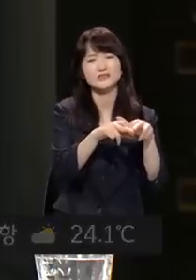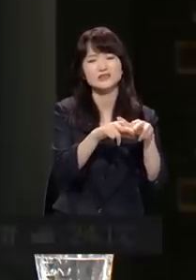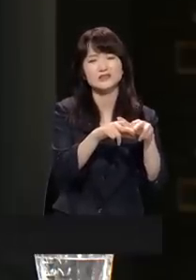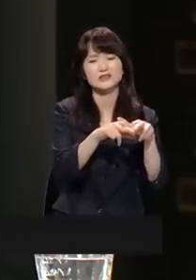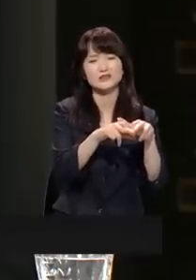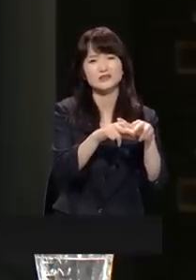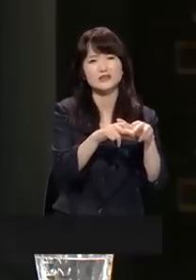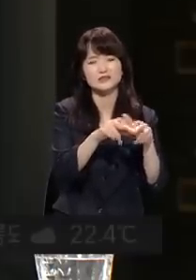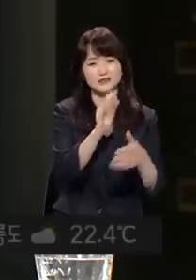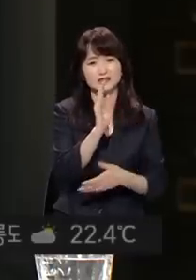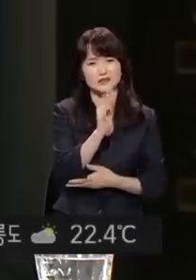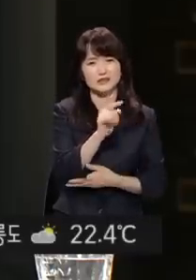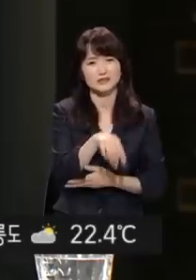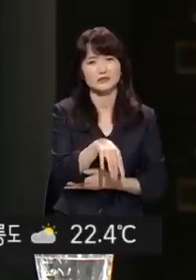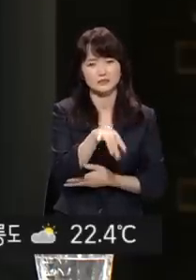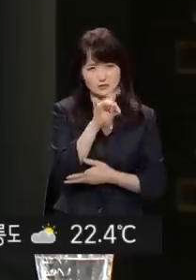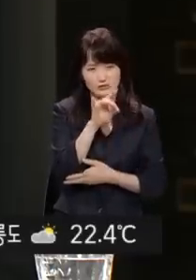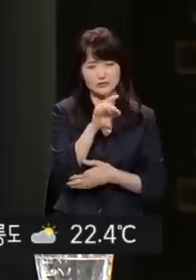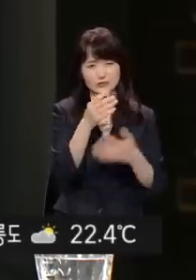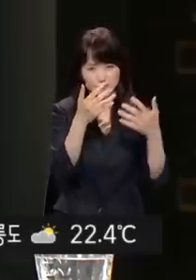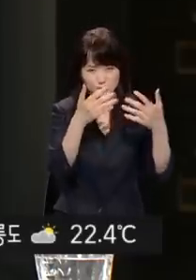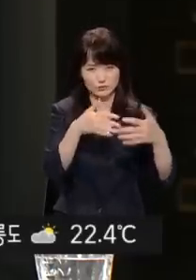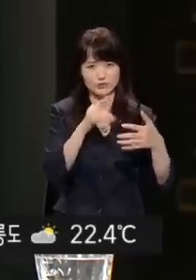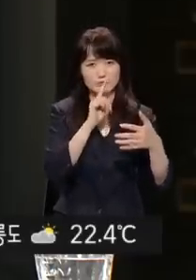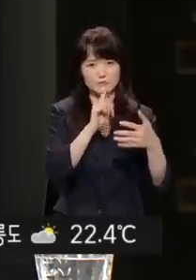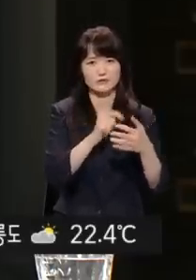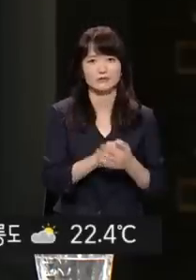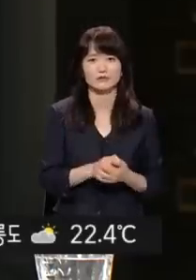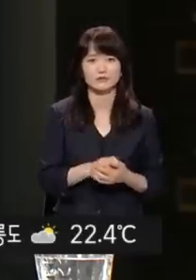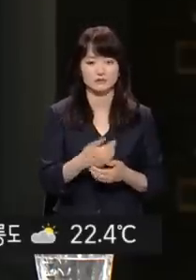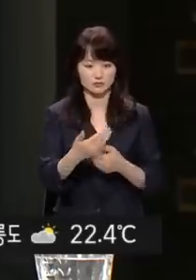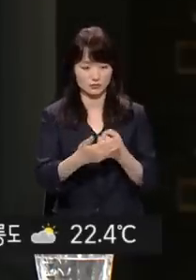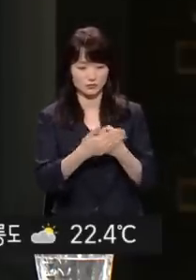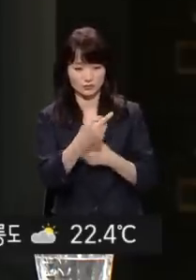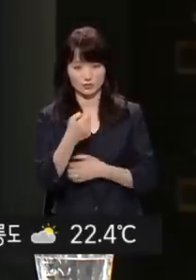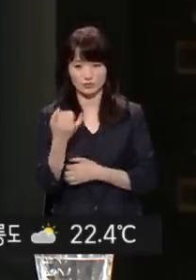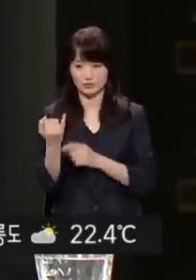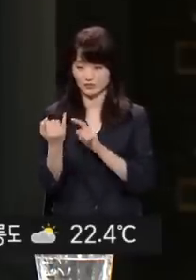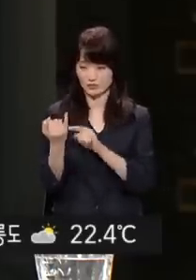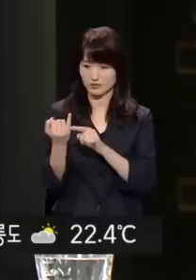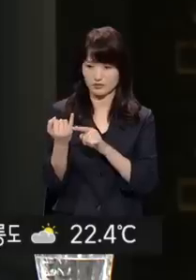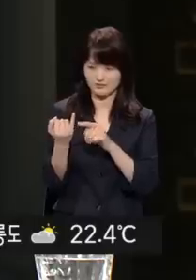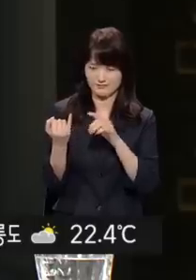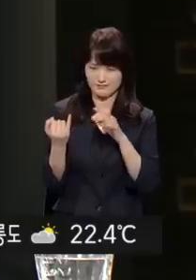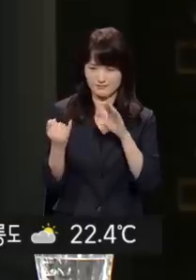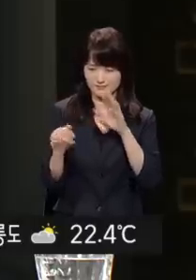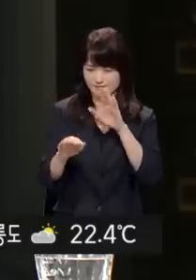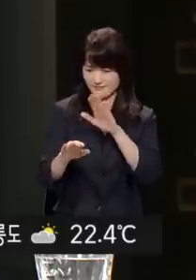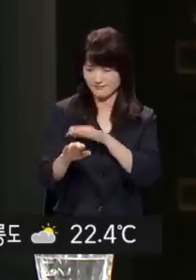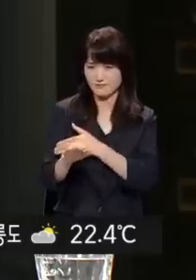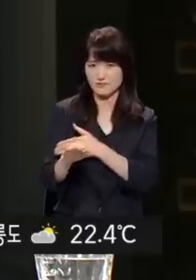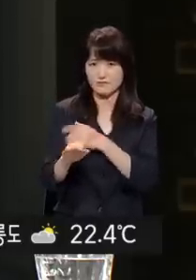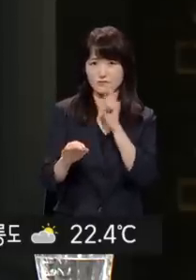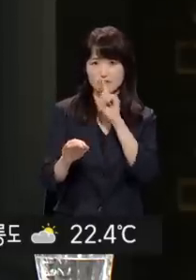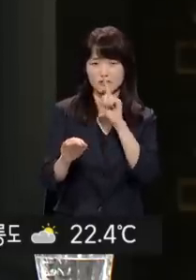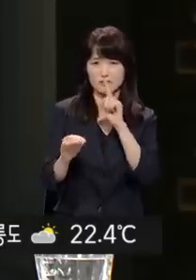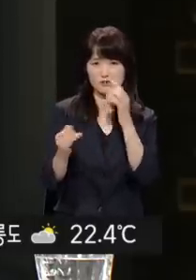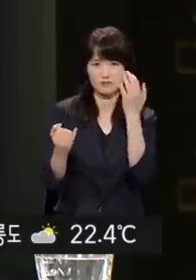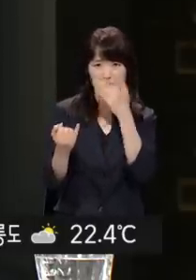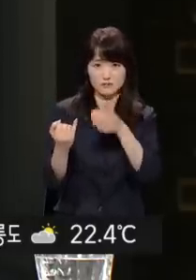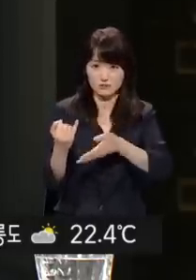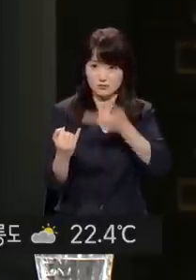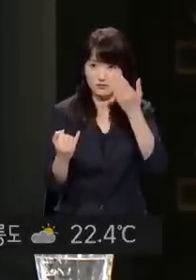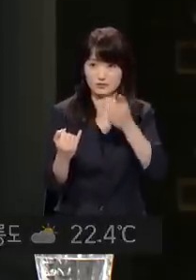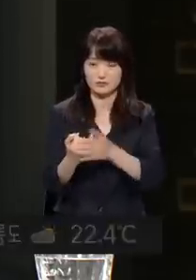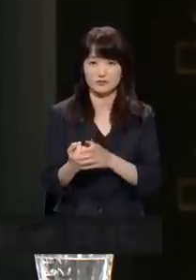국한된 얘기를 하는 거 먼저 전제를 하고요 자 도와주러 온 여성에게 진짜 몹쓸 짓 성추행을 했다 두 사람은 원래 그런